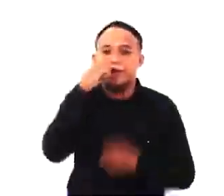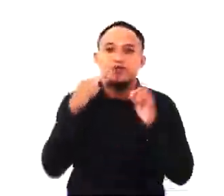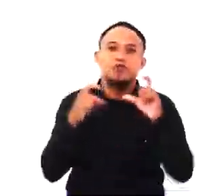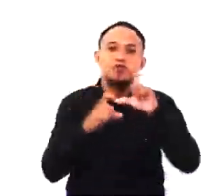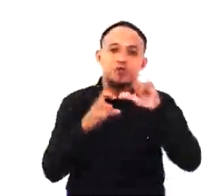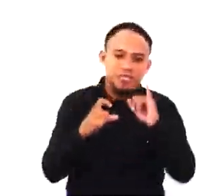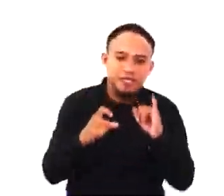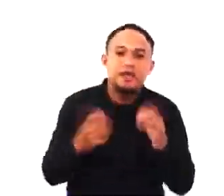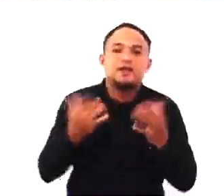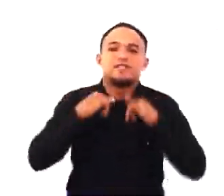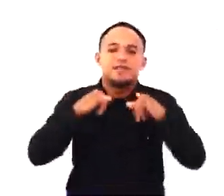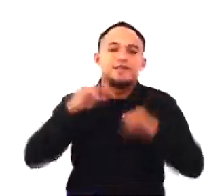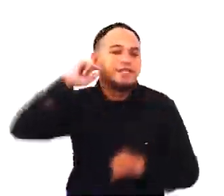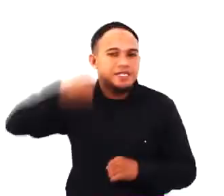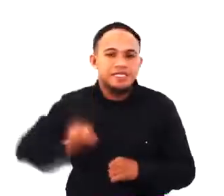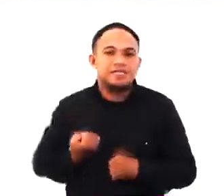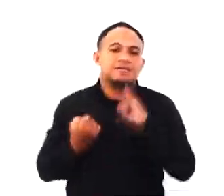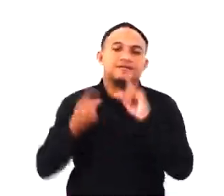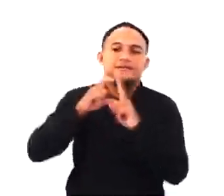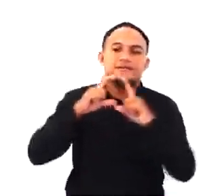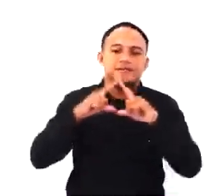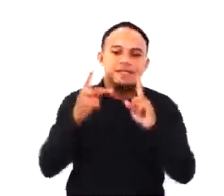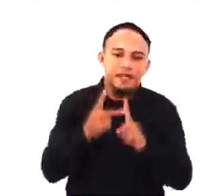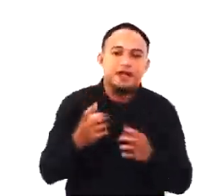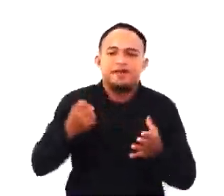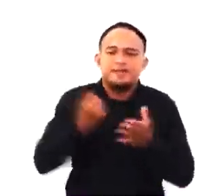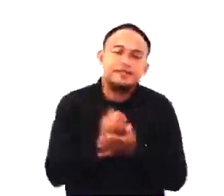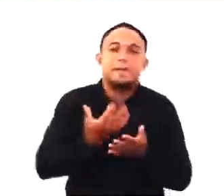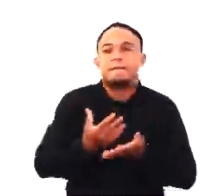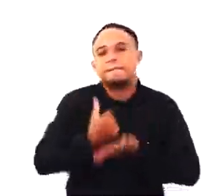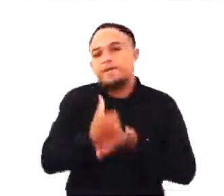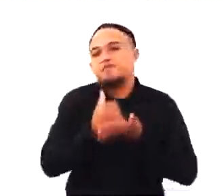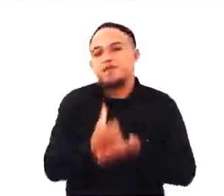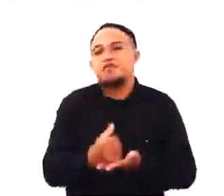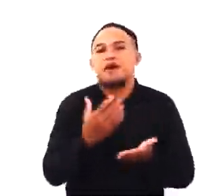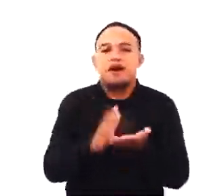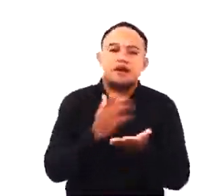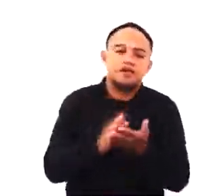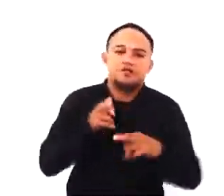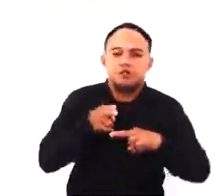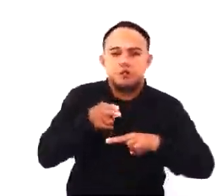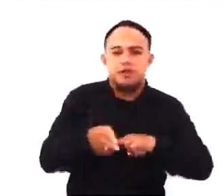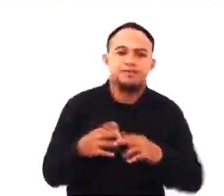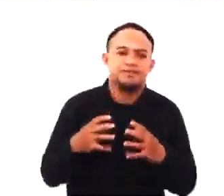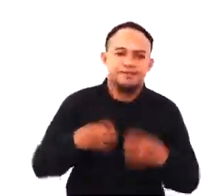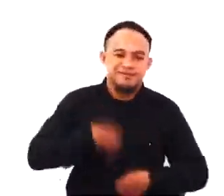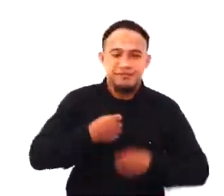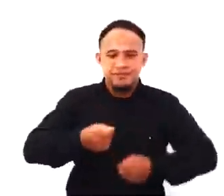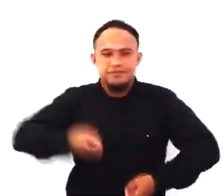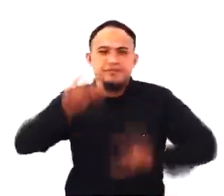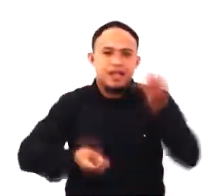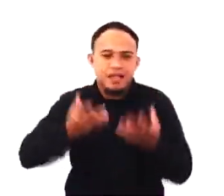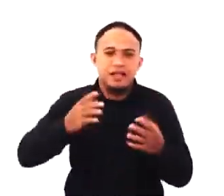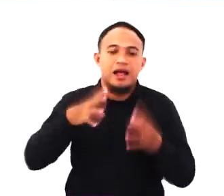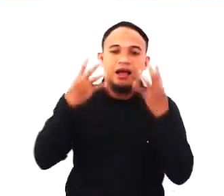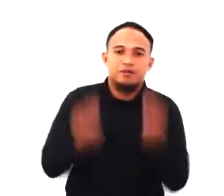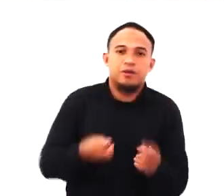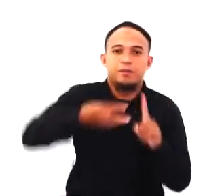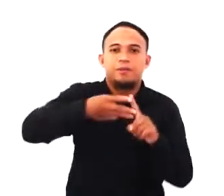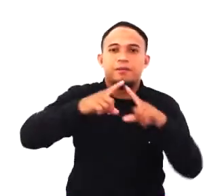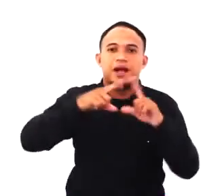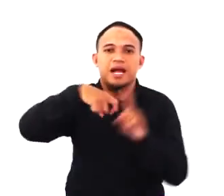Gubernur Gorontalo Rusli Habibie bersama istri Ida Syahidah menyerahkan bantuan bagi korban